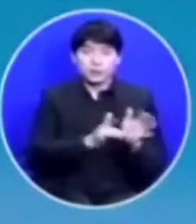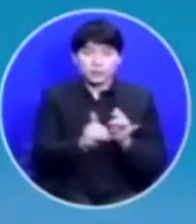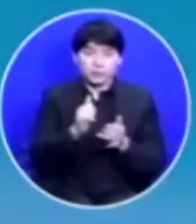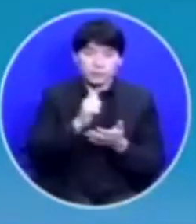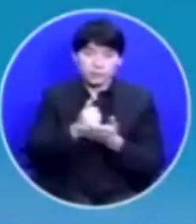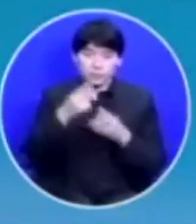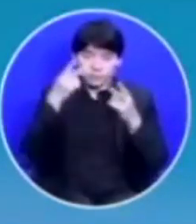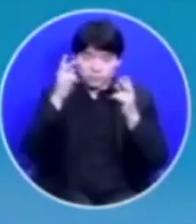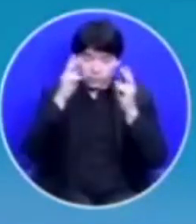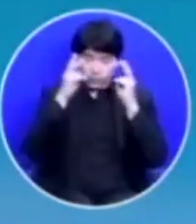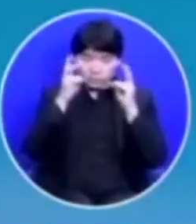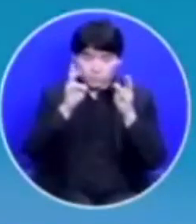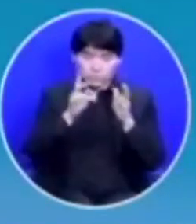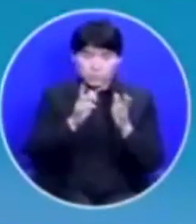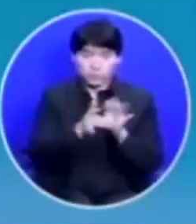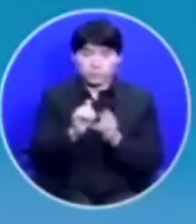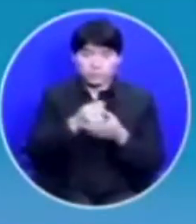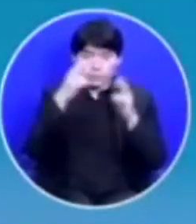바라보고